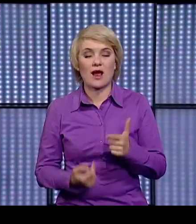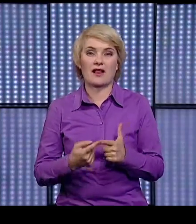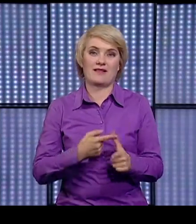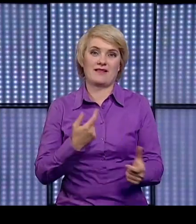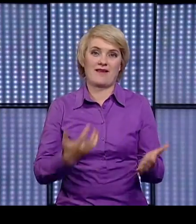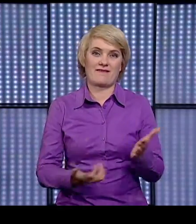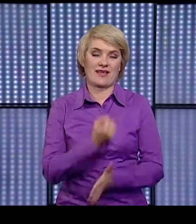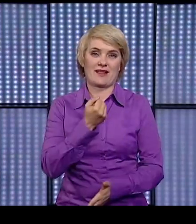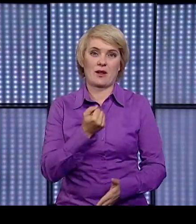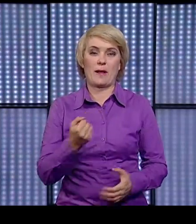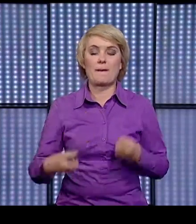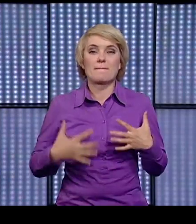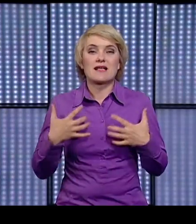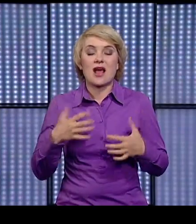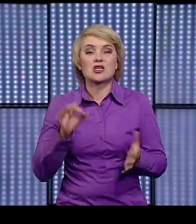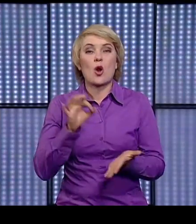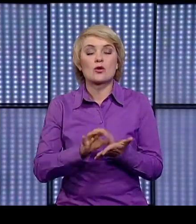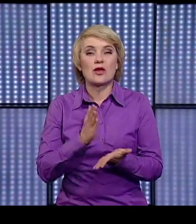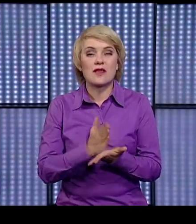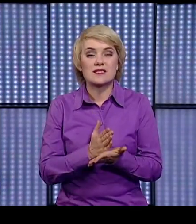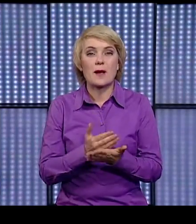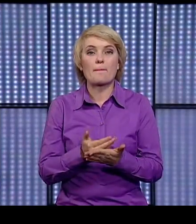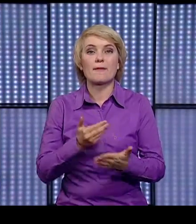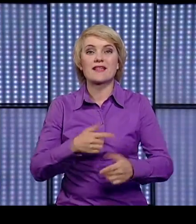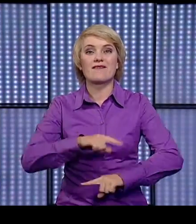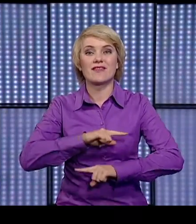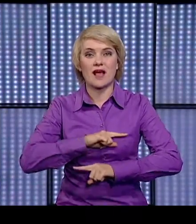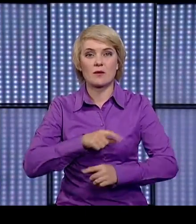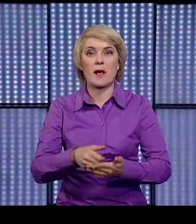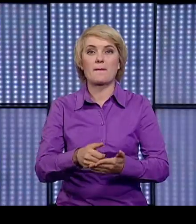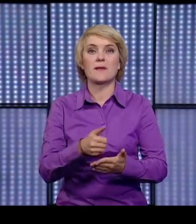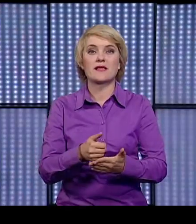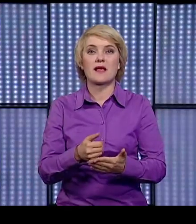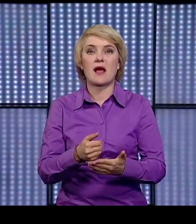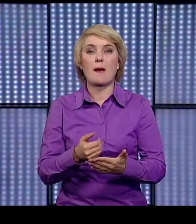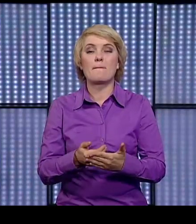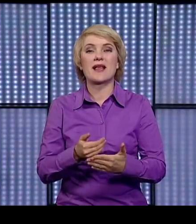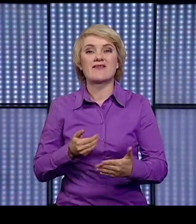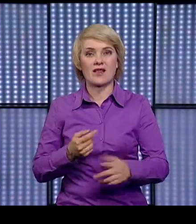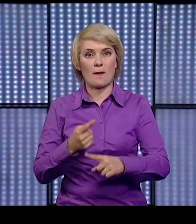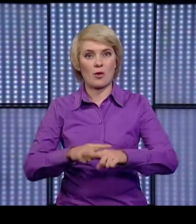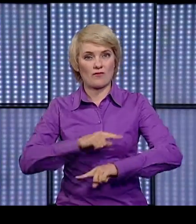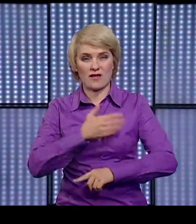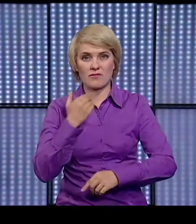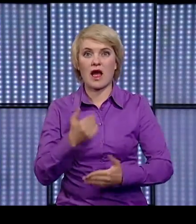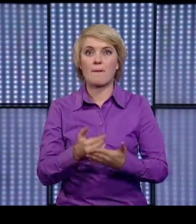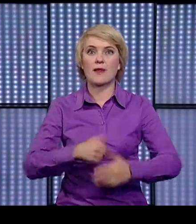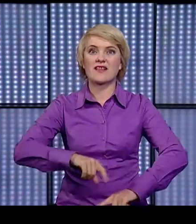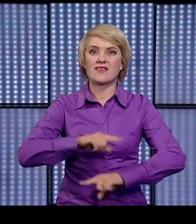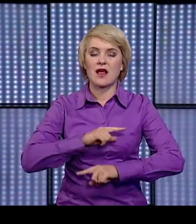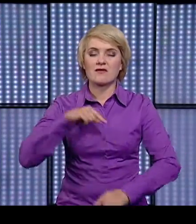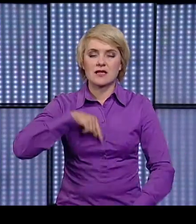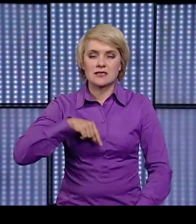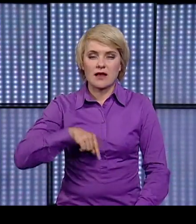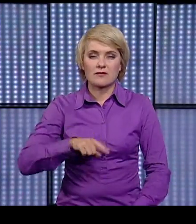от. І мандраж, звісно, є перед фіналом. Перед там, предварительними полуфіналами – ні. А от перед фіналом ти настраюєшся, от все.